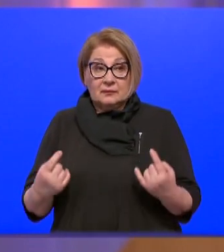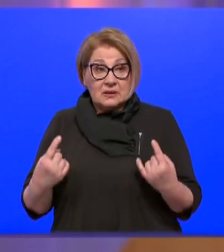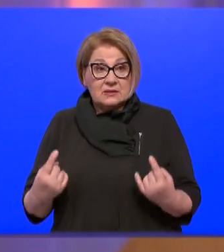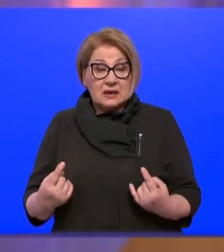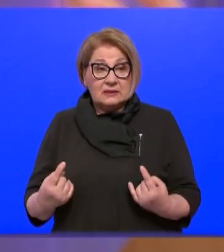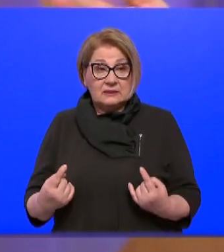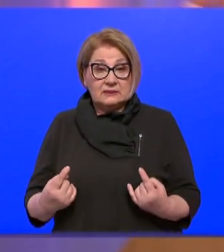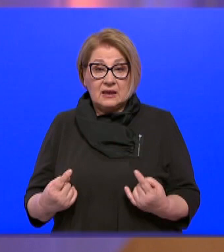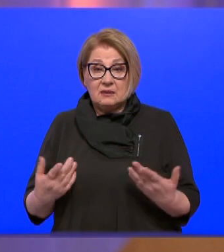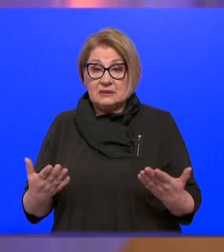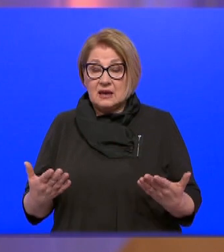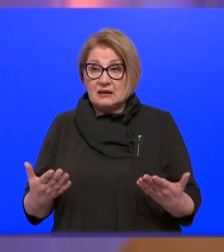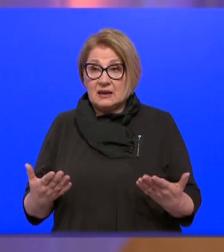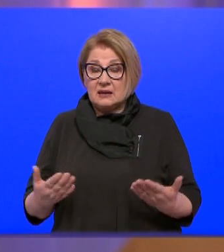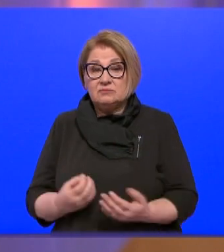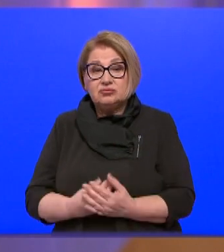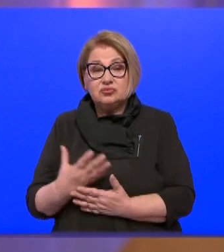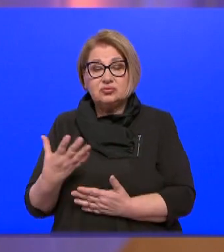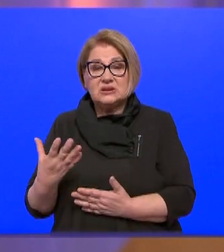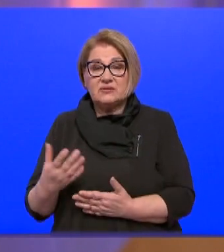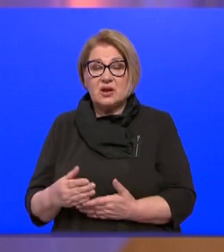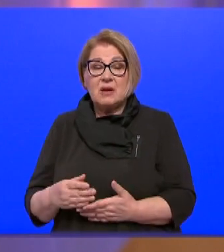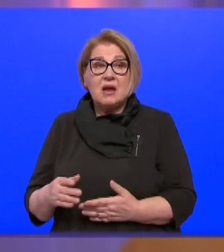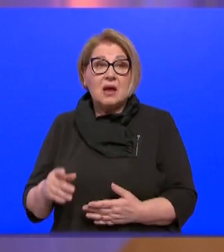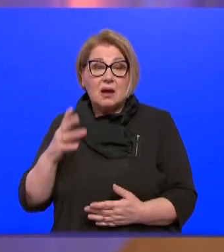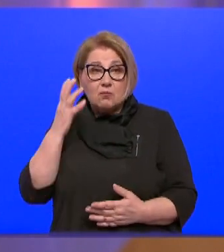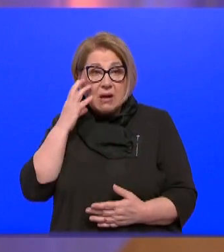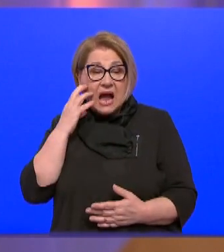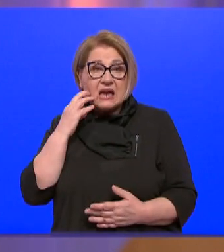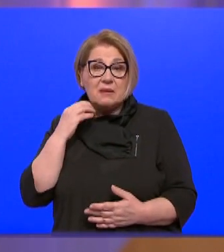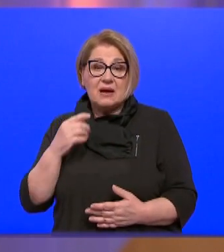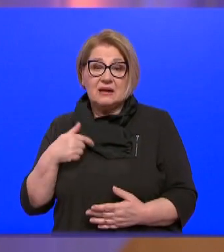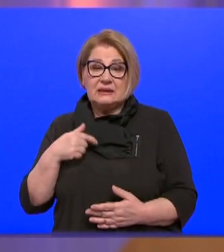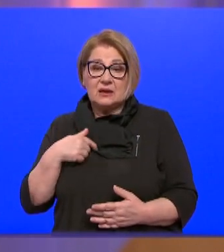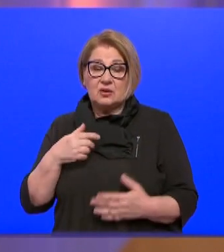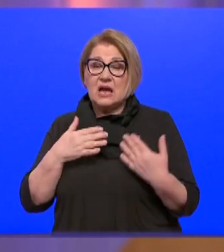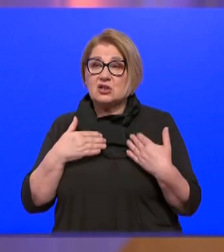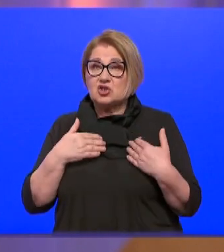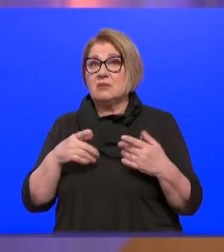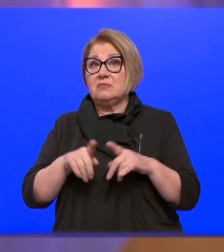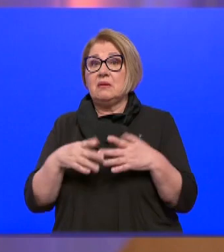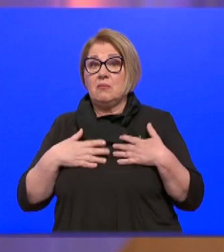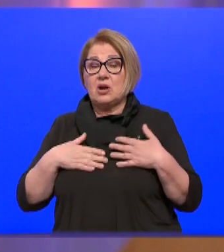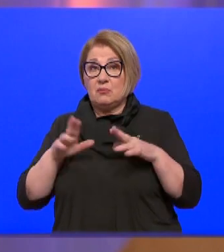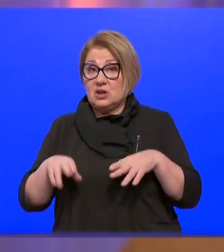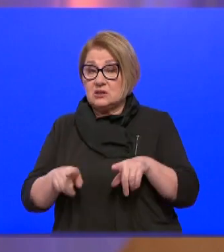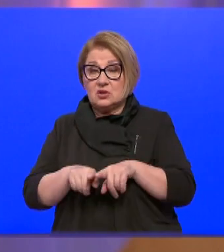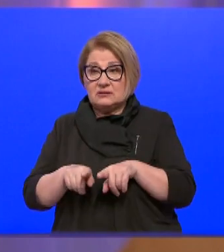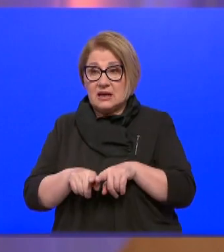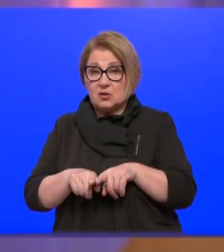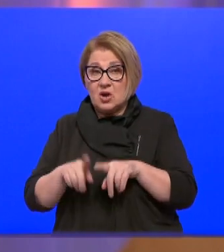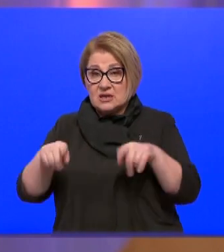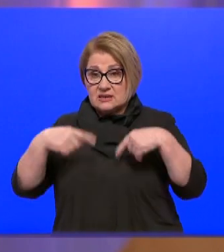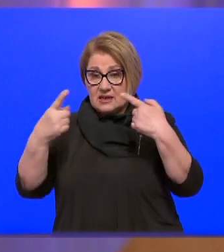ramena svojih baka, teta, mamama. Tako naša ramena moraju biti spremna podići